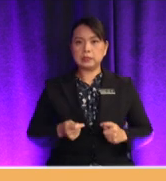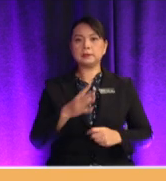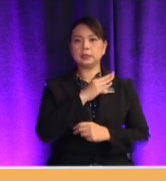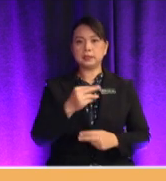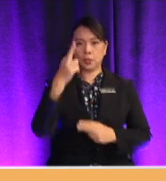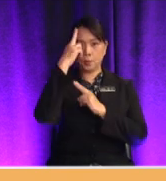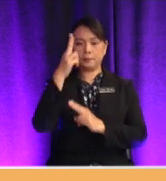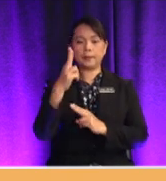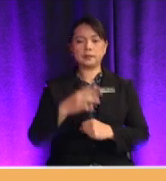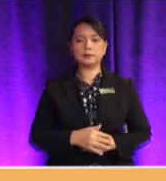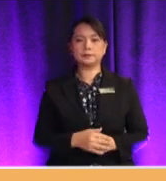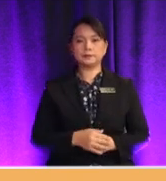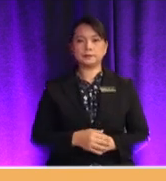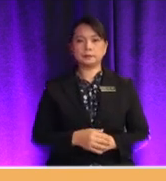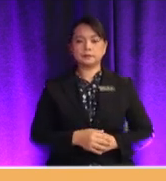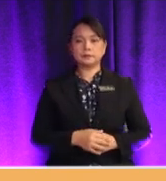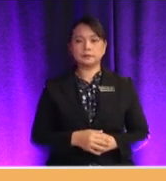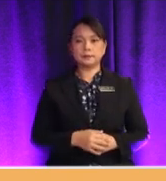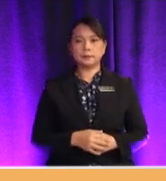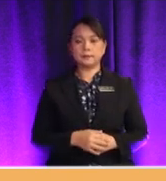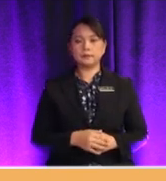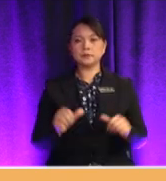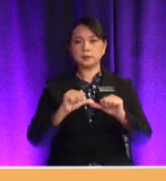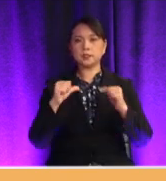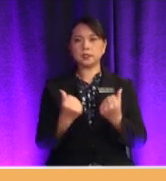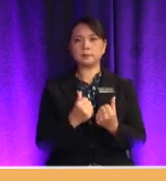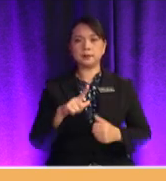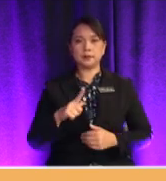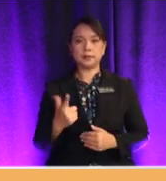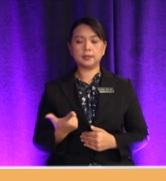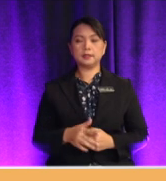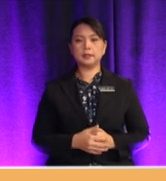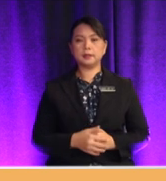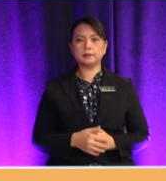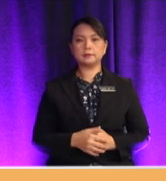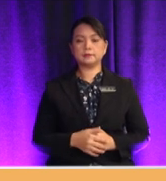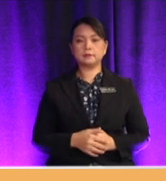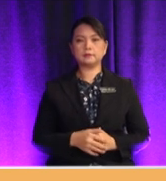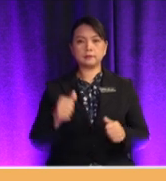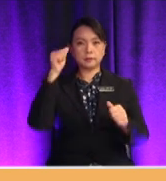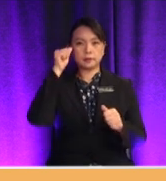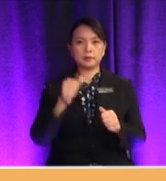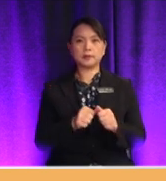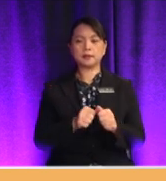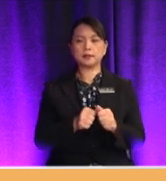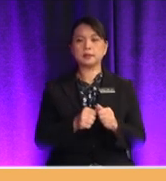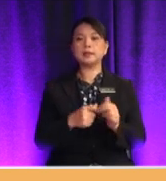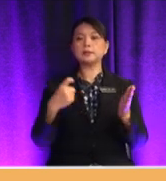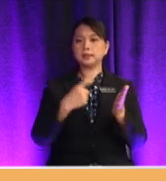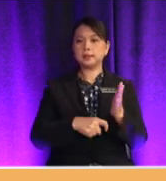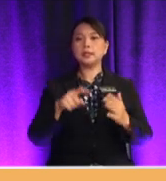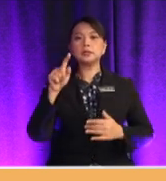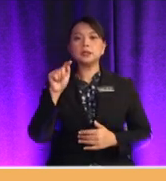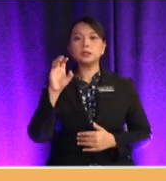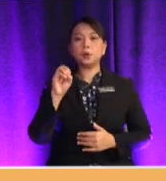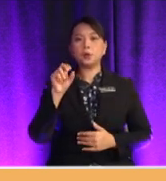Okey, amalan-amalan kaum lain. Ini adalah nilai toleransi. Okey, kalau kita tak ada nilai